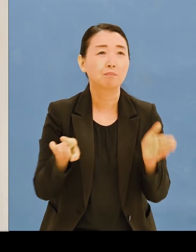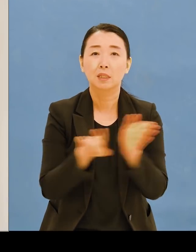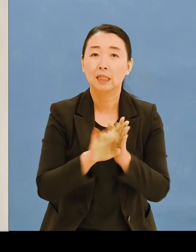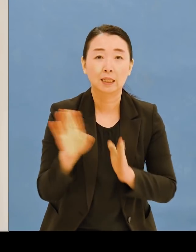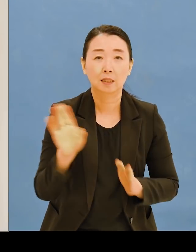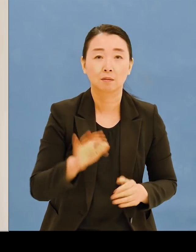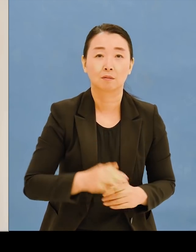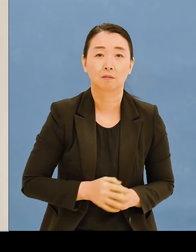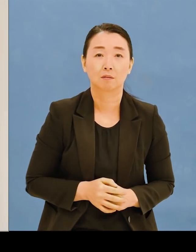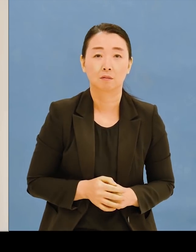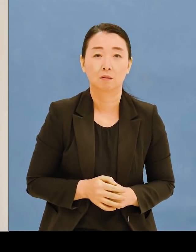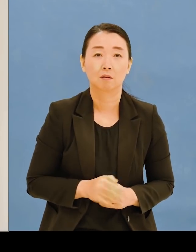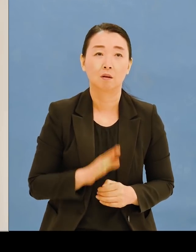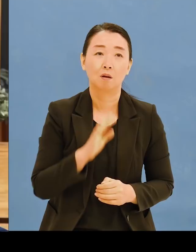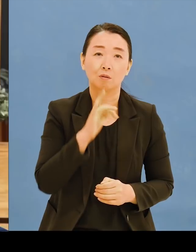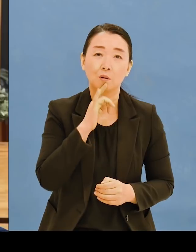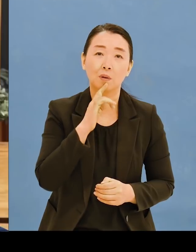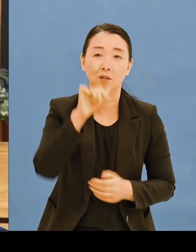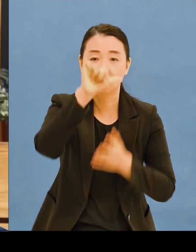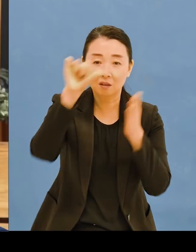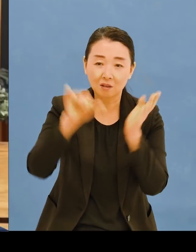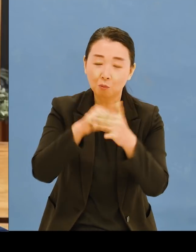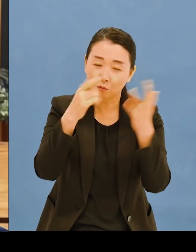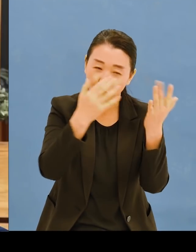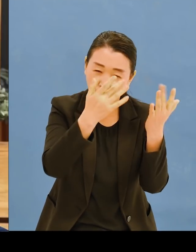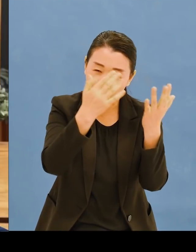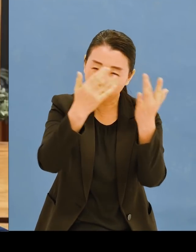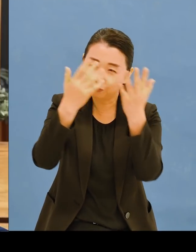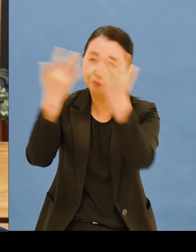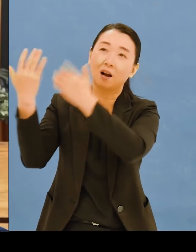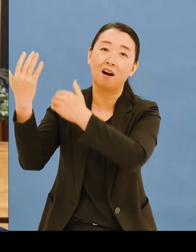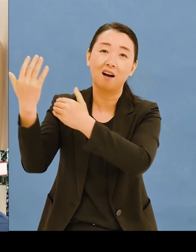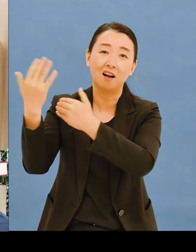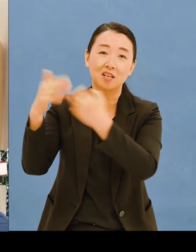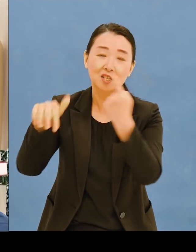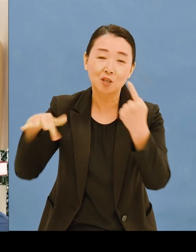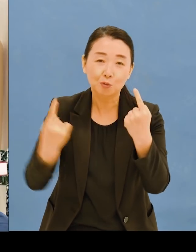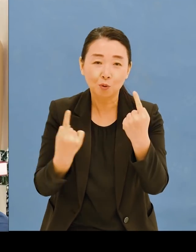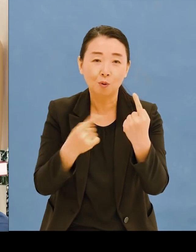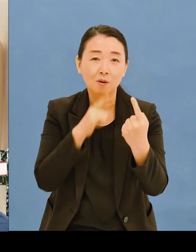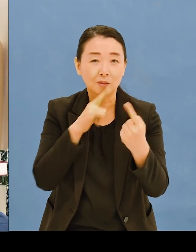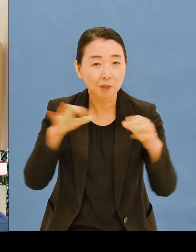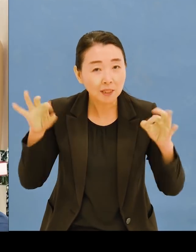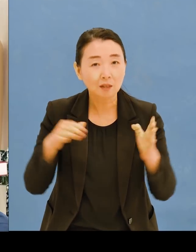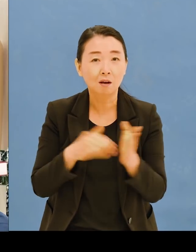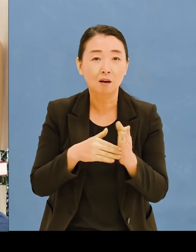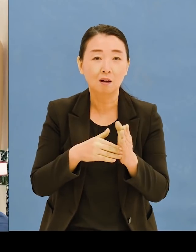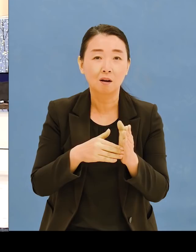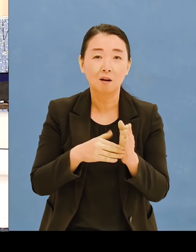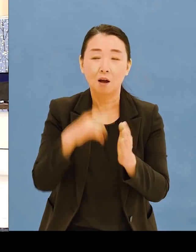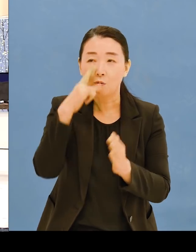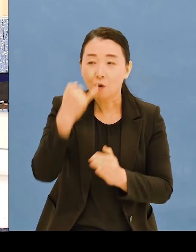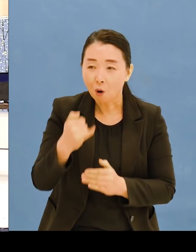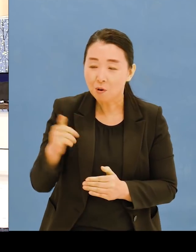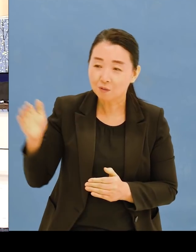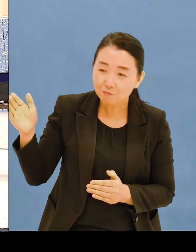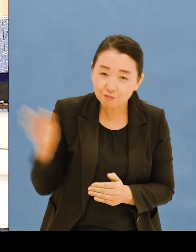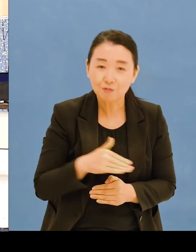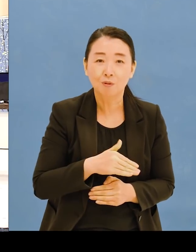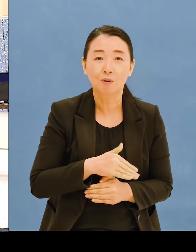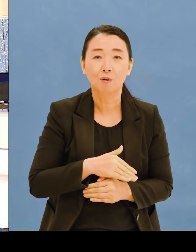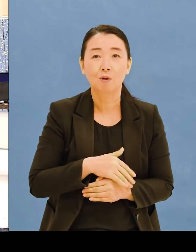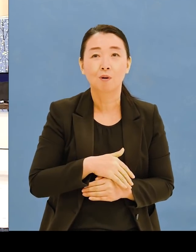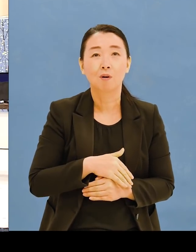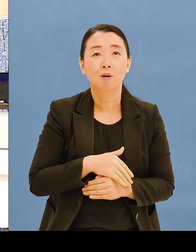안 믿었었는데 정말 그렇더라고요. 정 그 짧은 그 정말 1초도 안 되는 그 순간 동안에 저희 어머니부터